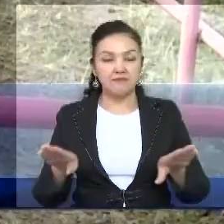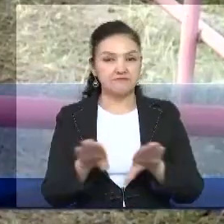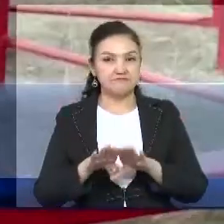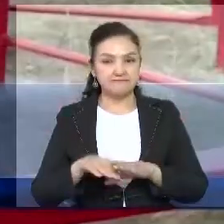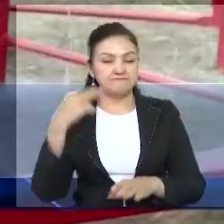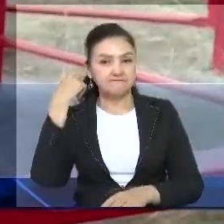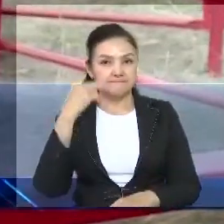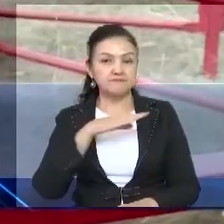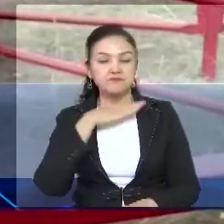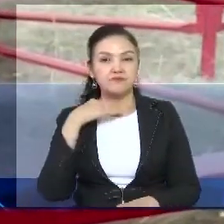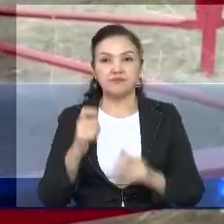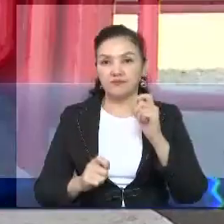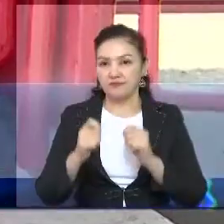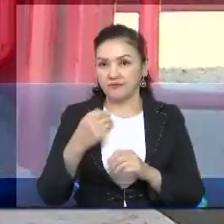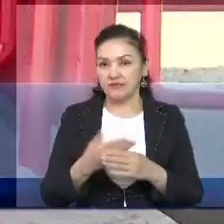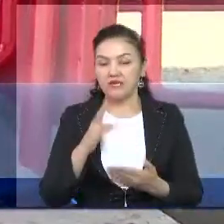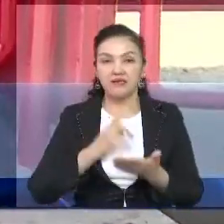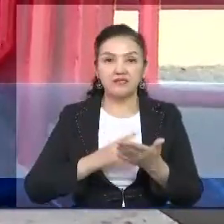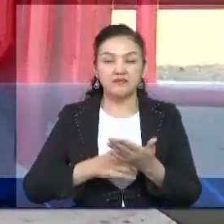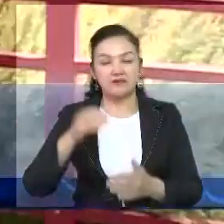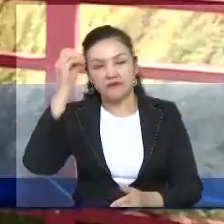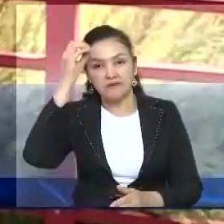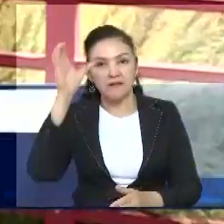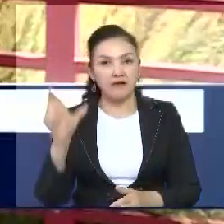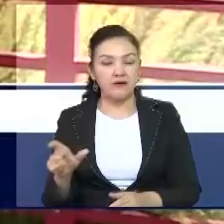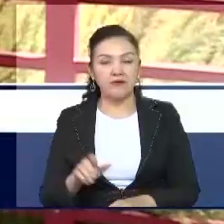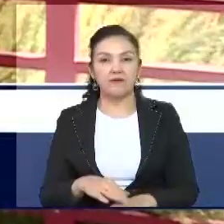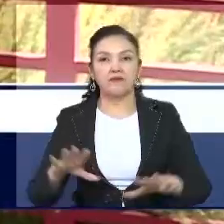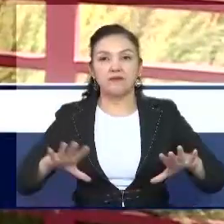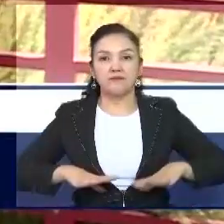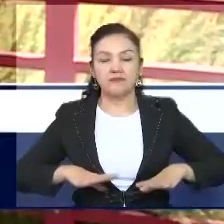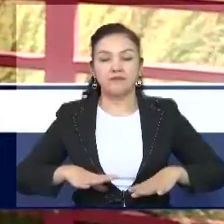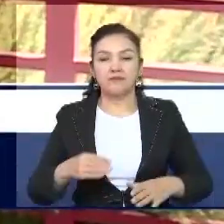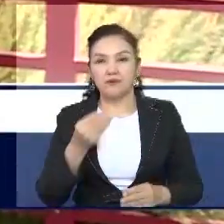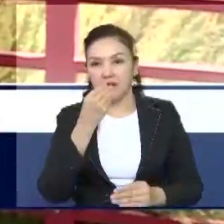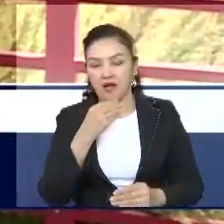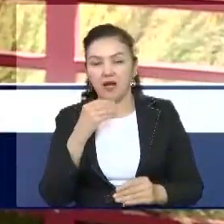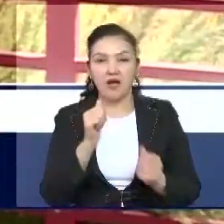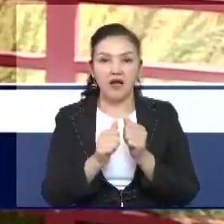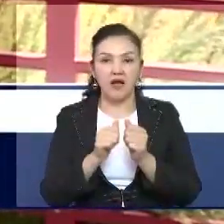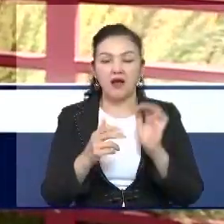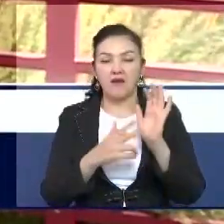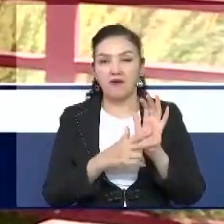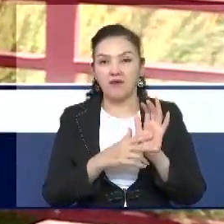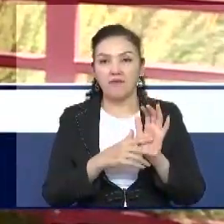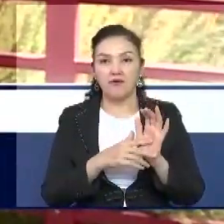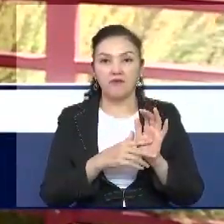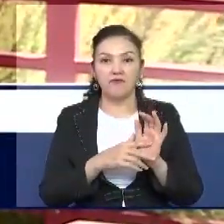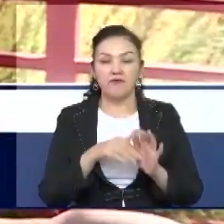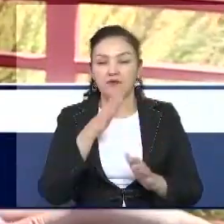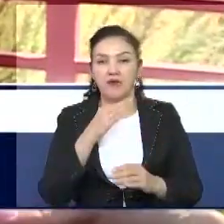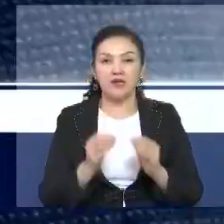соответствует качеству мяса и молока. Это доказали ученые. Лошади потребляют каждую восьмой